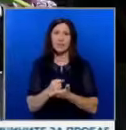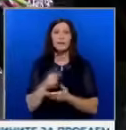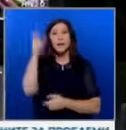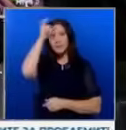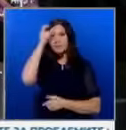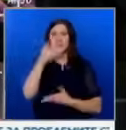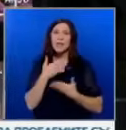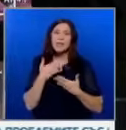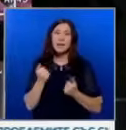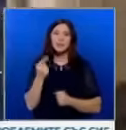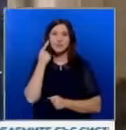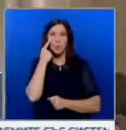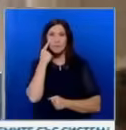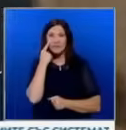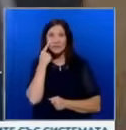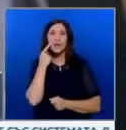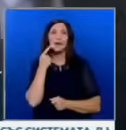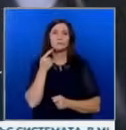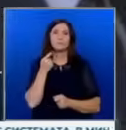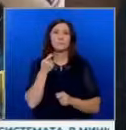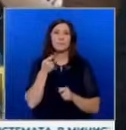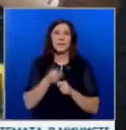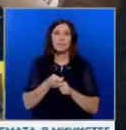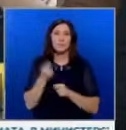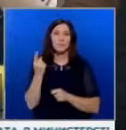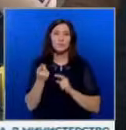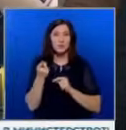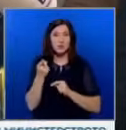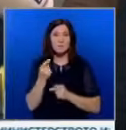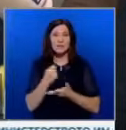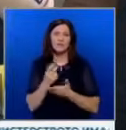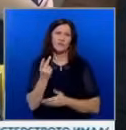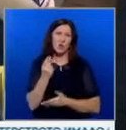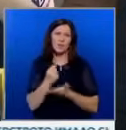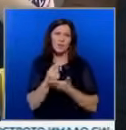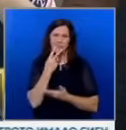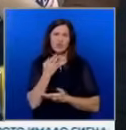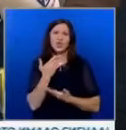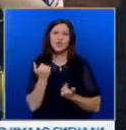ДПС няма и да се опитват да реализират този мандат. Втория мандат виждате, че няма